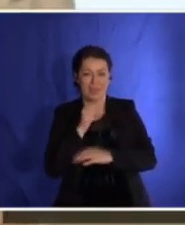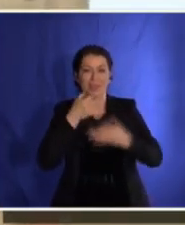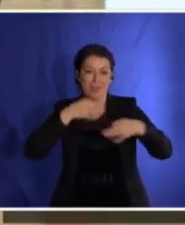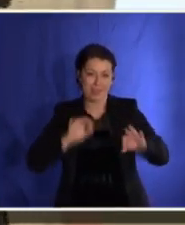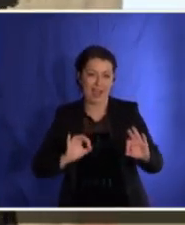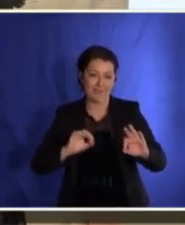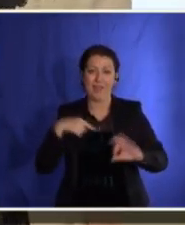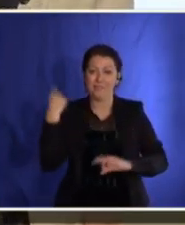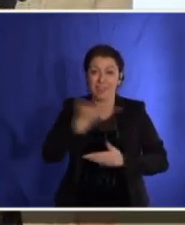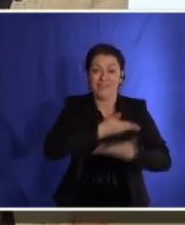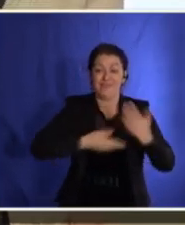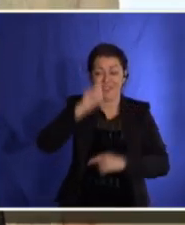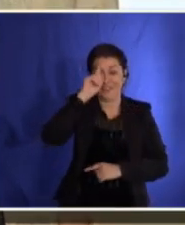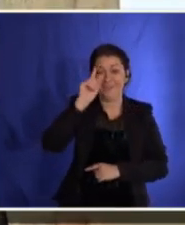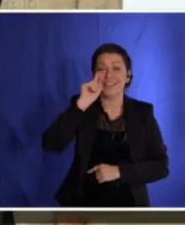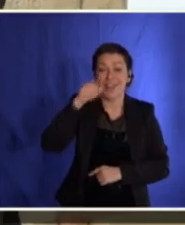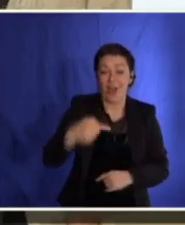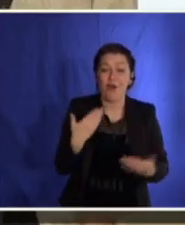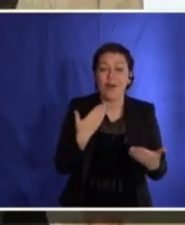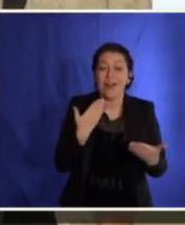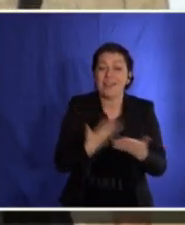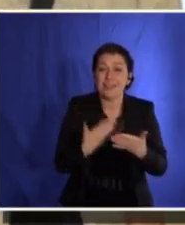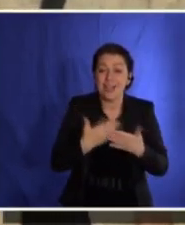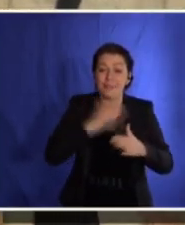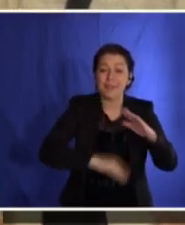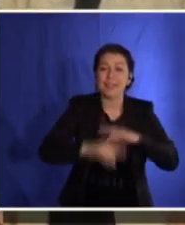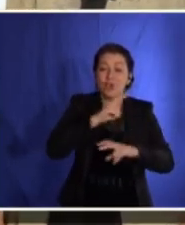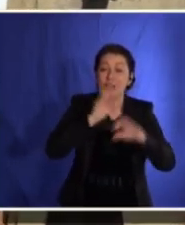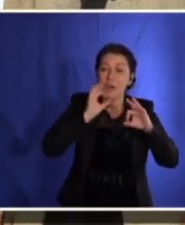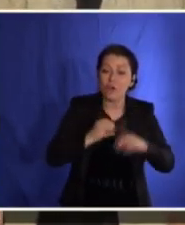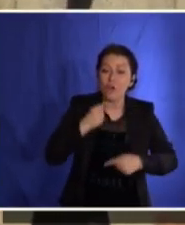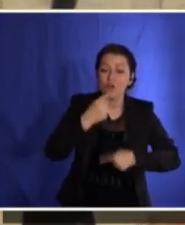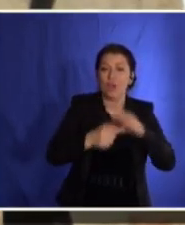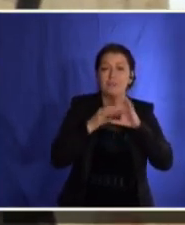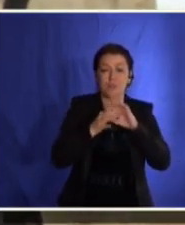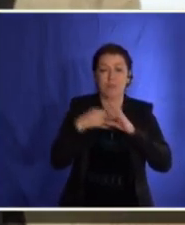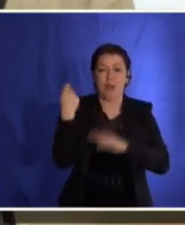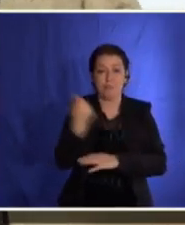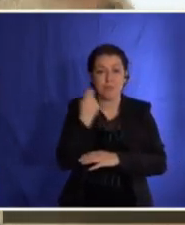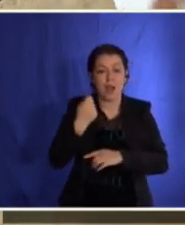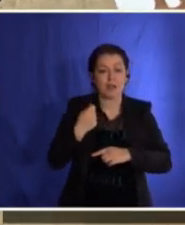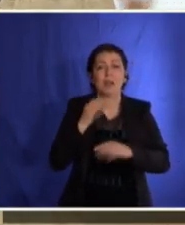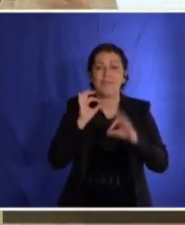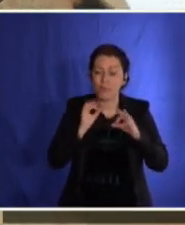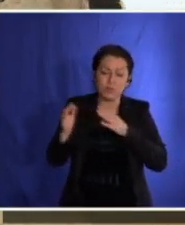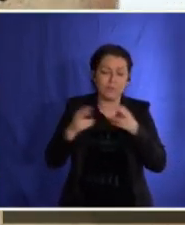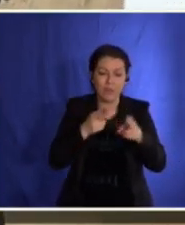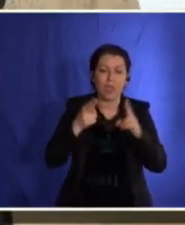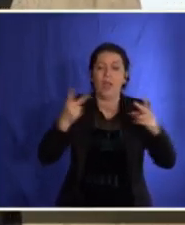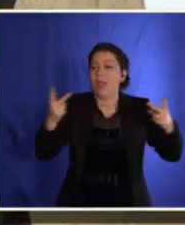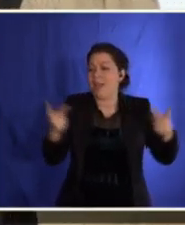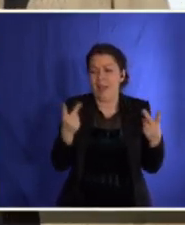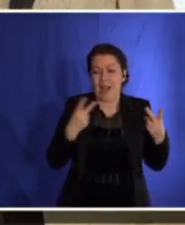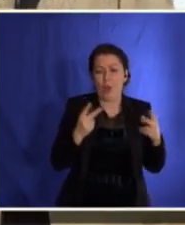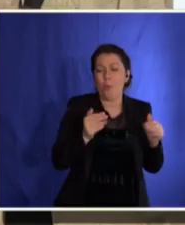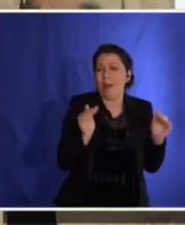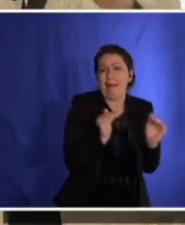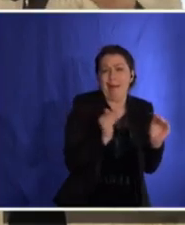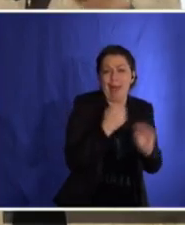in der Wirtschaft wissen auch, dass wir deshalb in Niederösterreich nur so gut mit unseren Betrieben unterwegs sind, egal ob Kleinst-